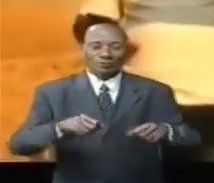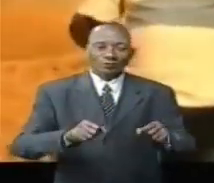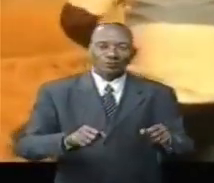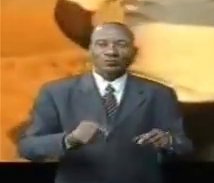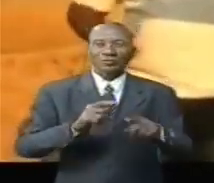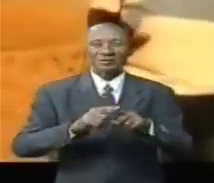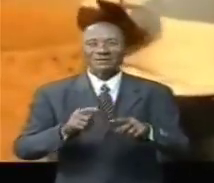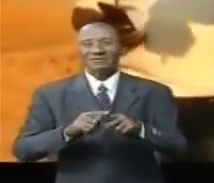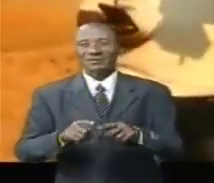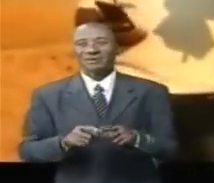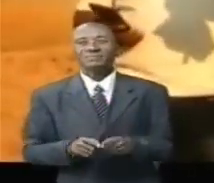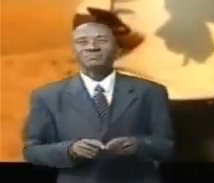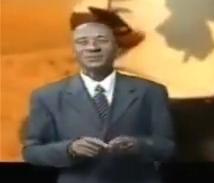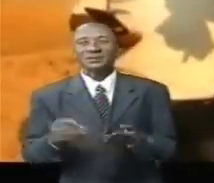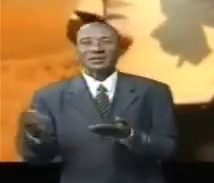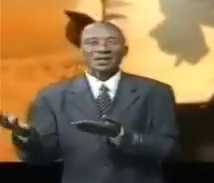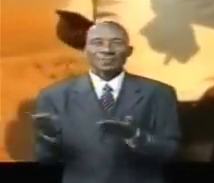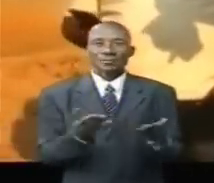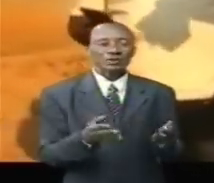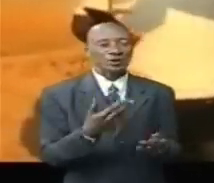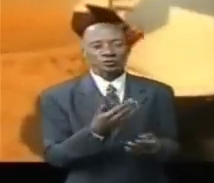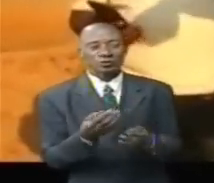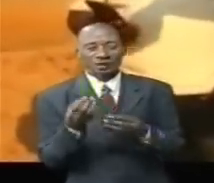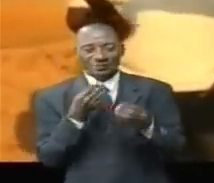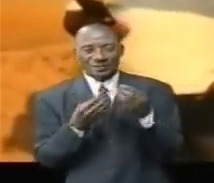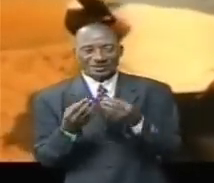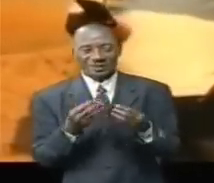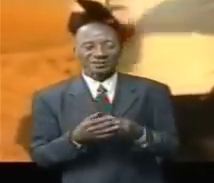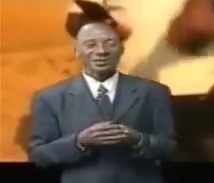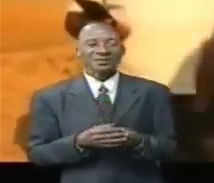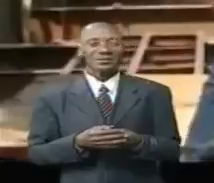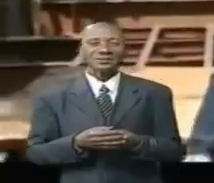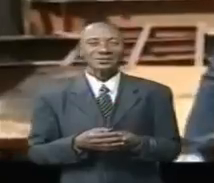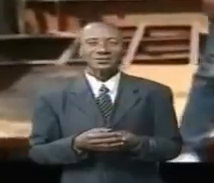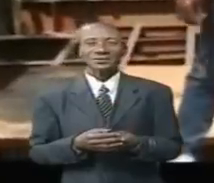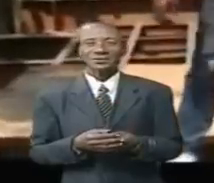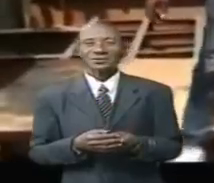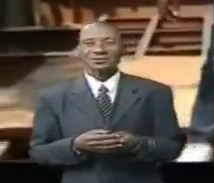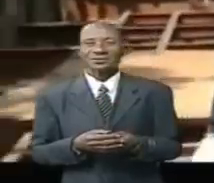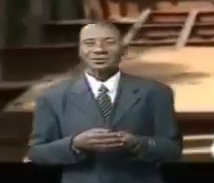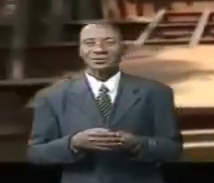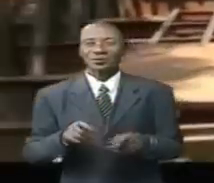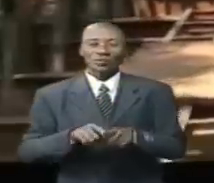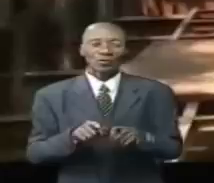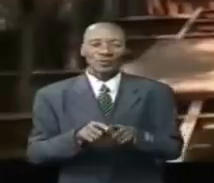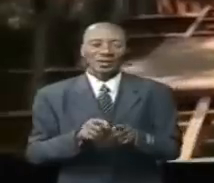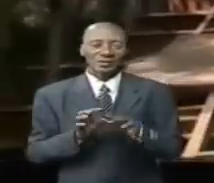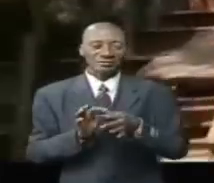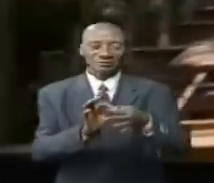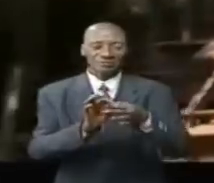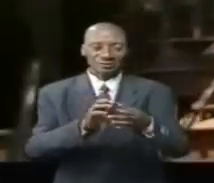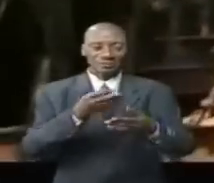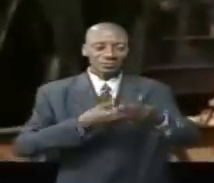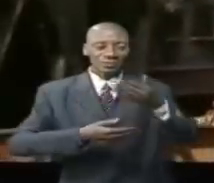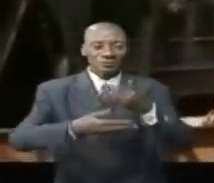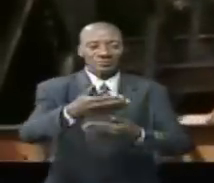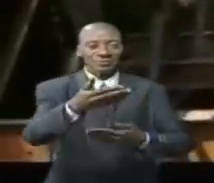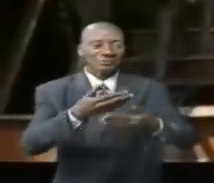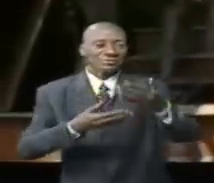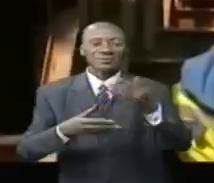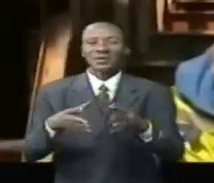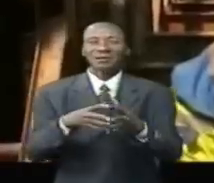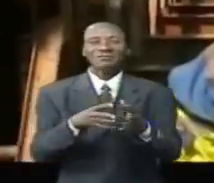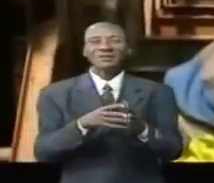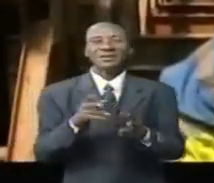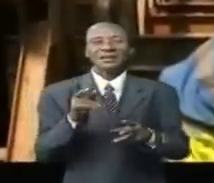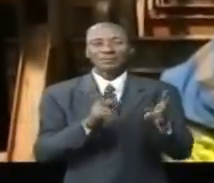la coupure du trafic exige la reprise sur la déviation. Prévu pour une durée de 15 jours hors intempéries, l'Office